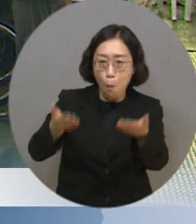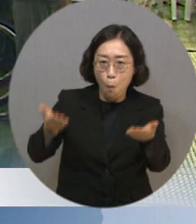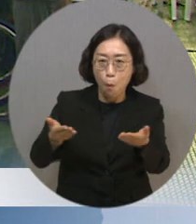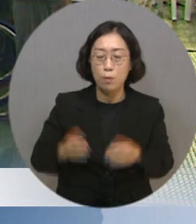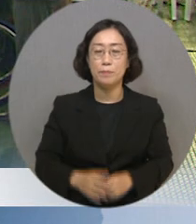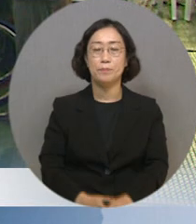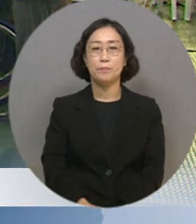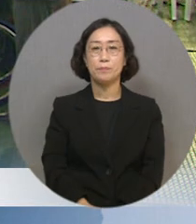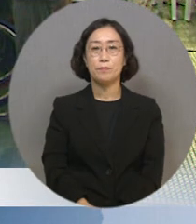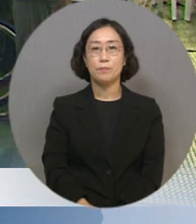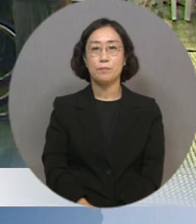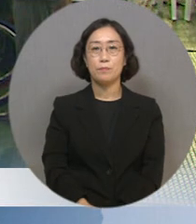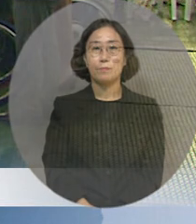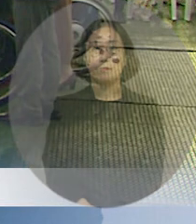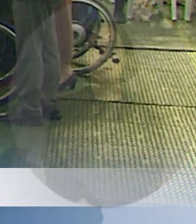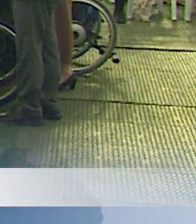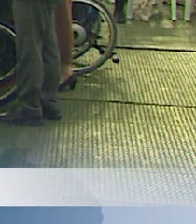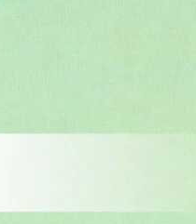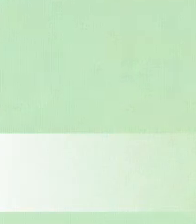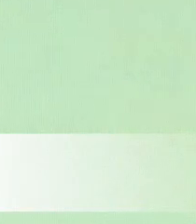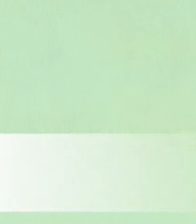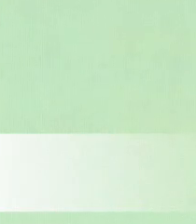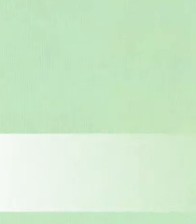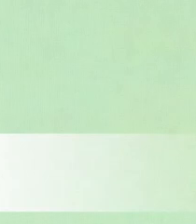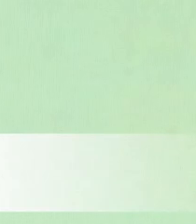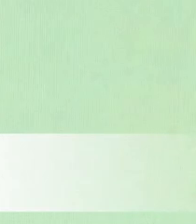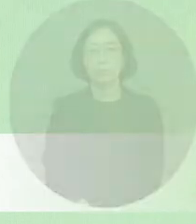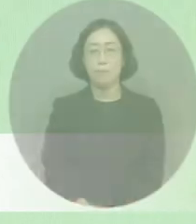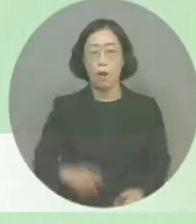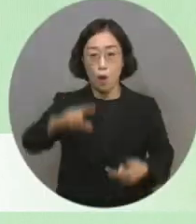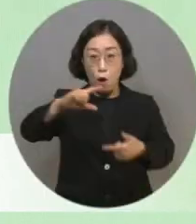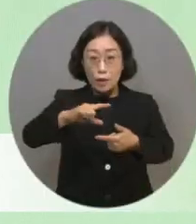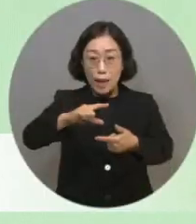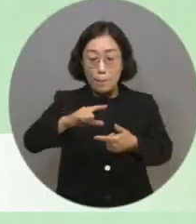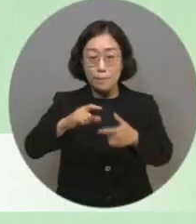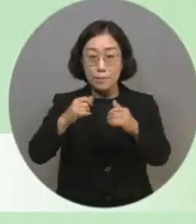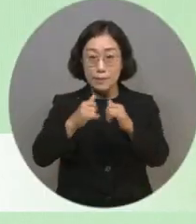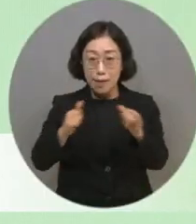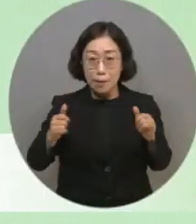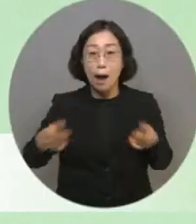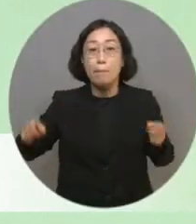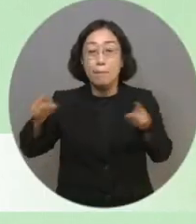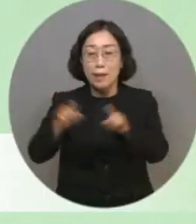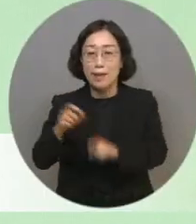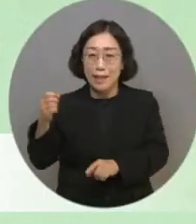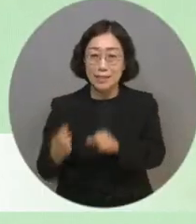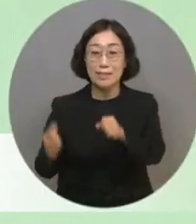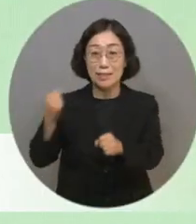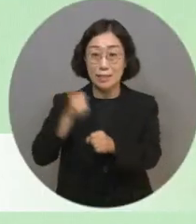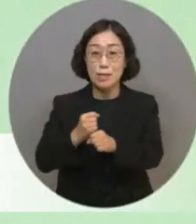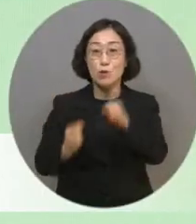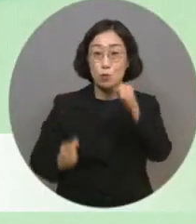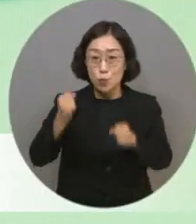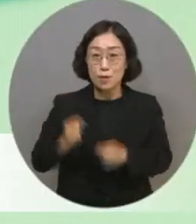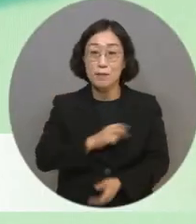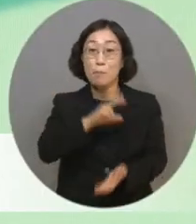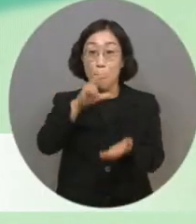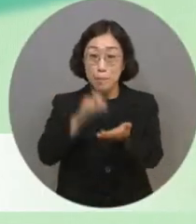소식 박성용 기자가 전합니다. 경남과 함께 다시 뛰는 대한민국이라는 슬로건